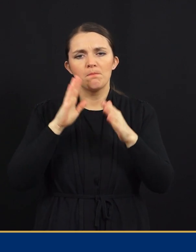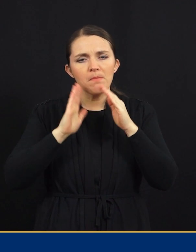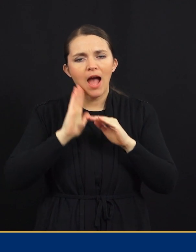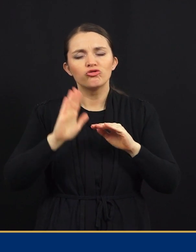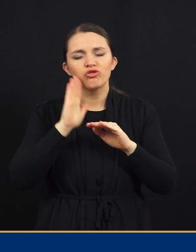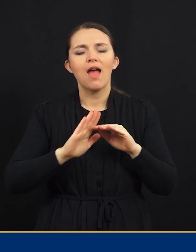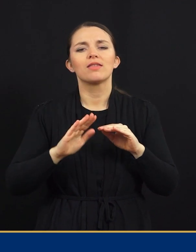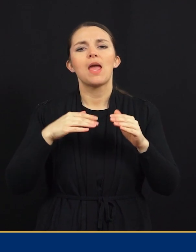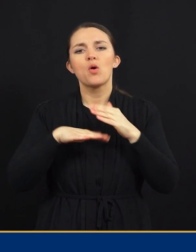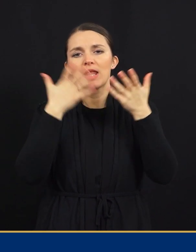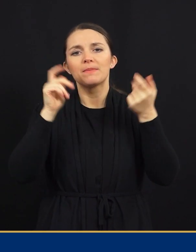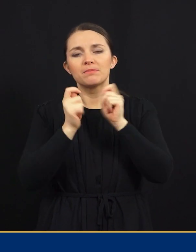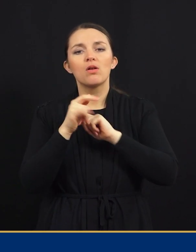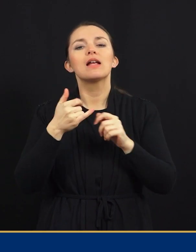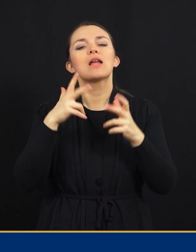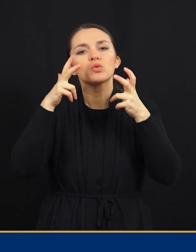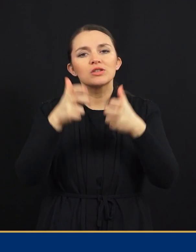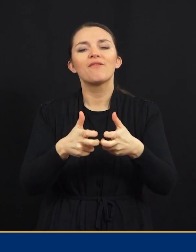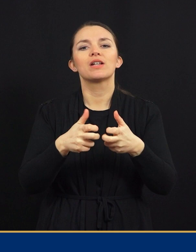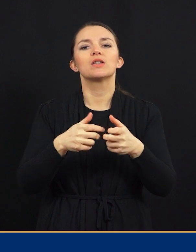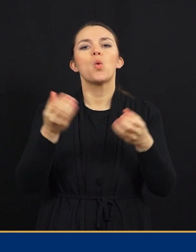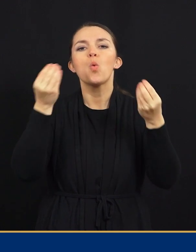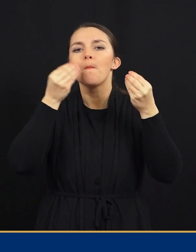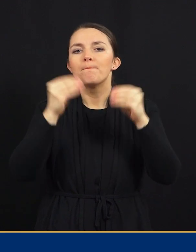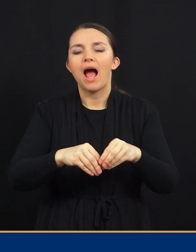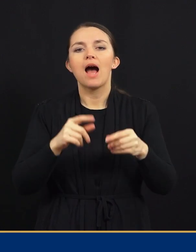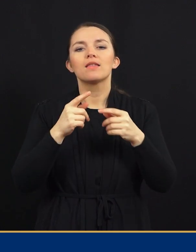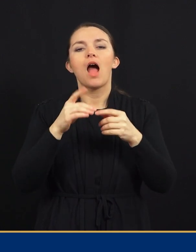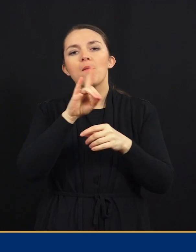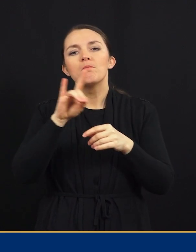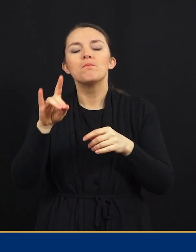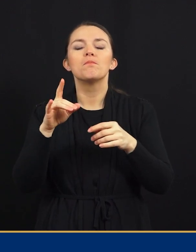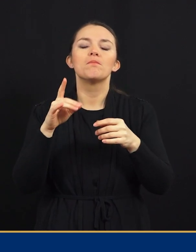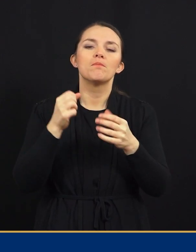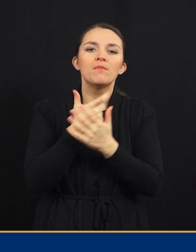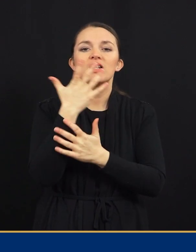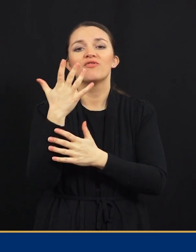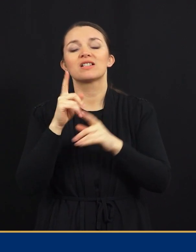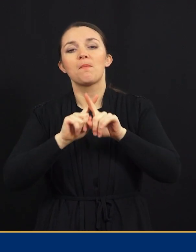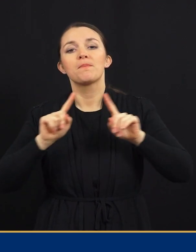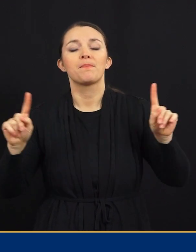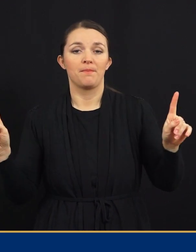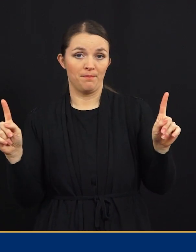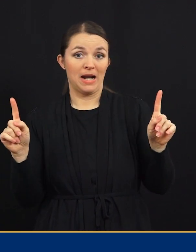je zaustavitev upada biotske raznovrstnosti. Pa je cilj dosegljiv?